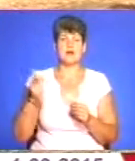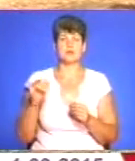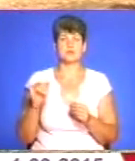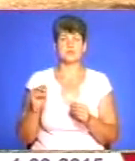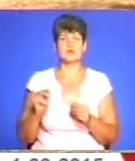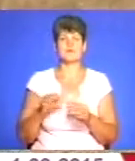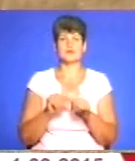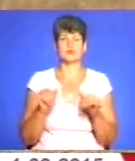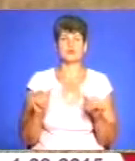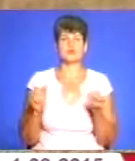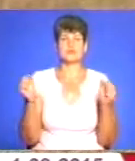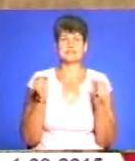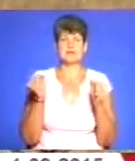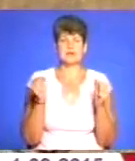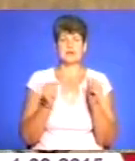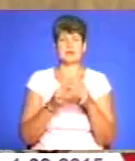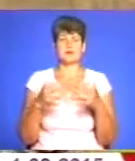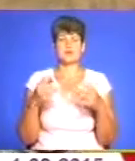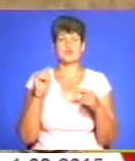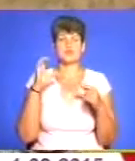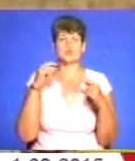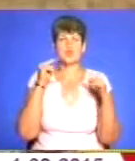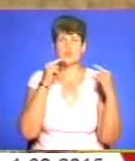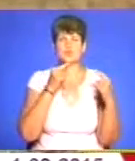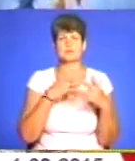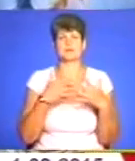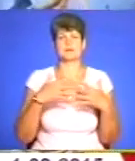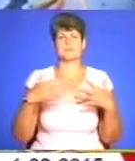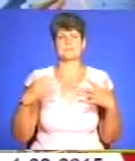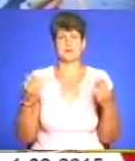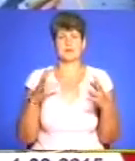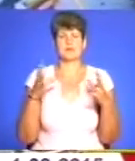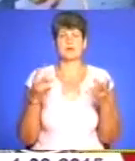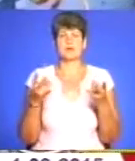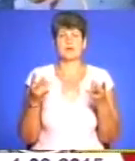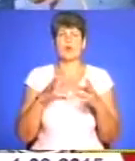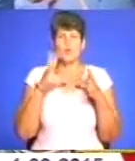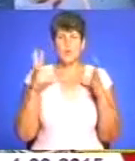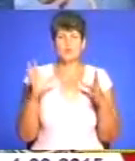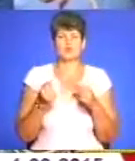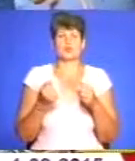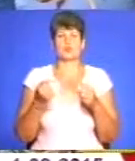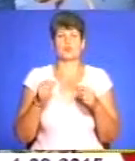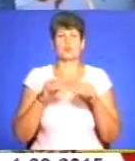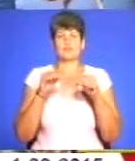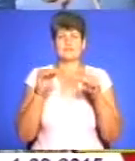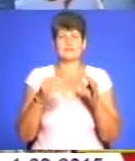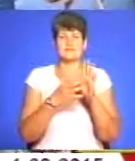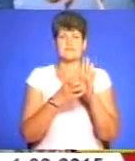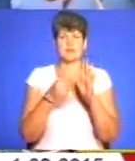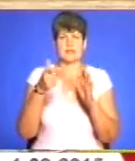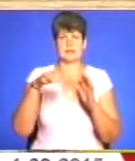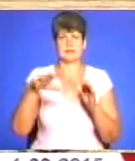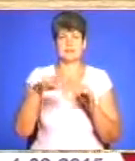озимі зернові, сою, кукурудзу, соняшник на насіння та для власних потреб. Усього посіви займають 1900 гектарів, з